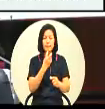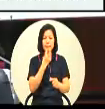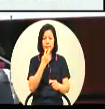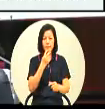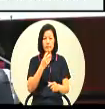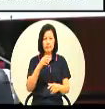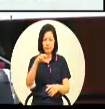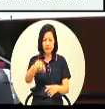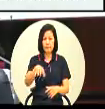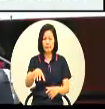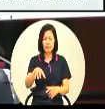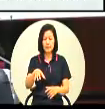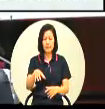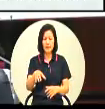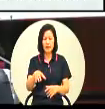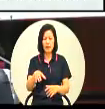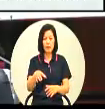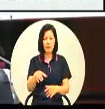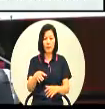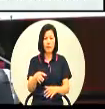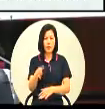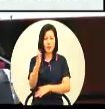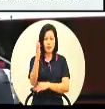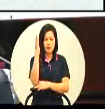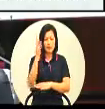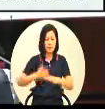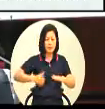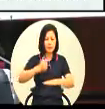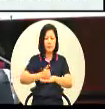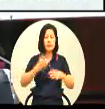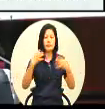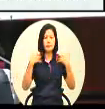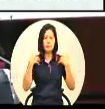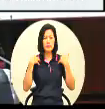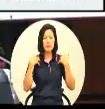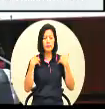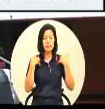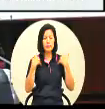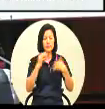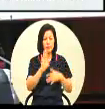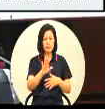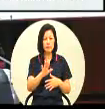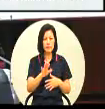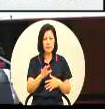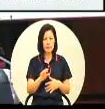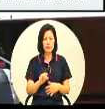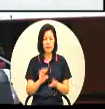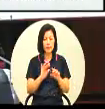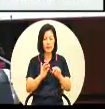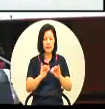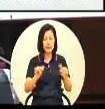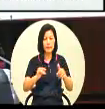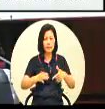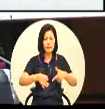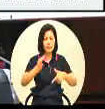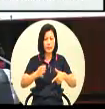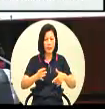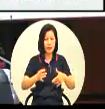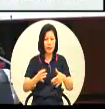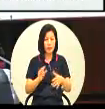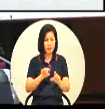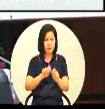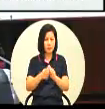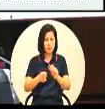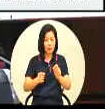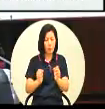都是同一个政党执政，面对有很多人暴涨的地价税，为人有